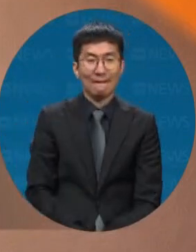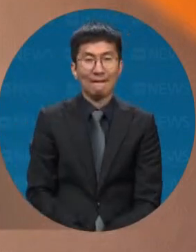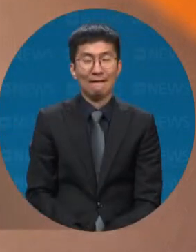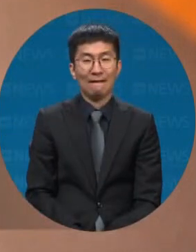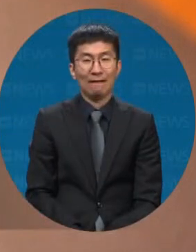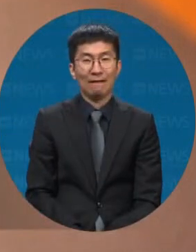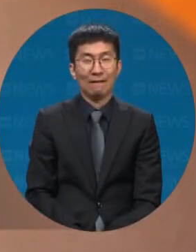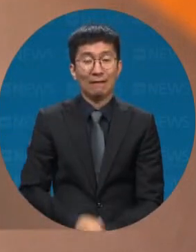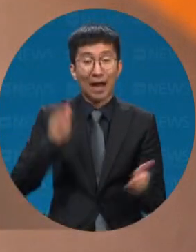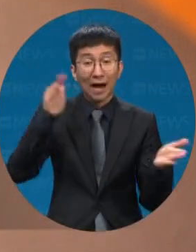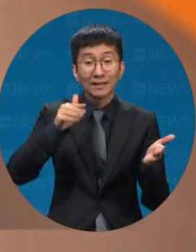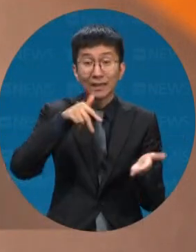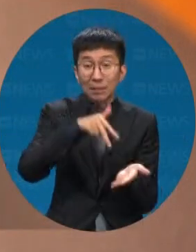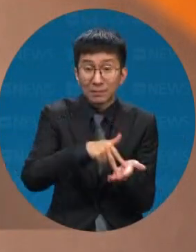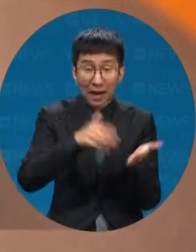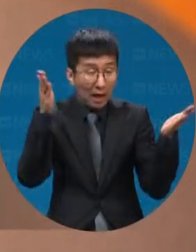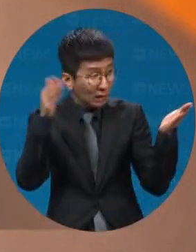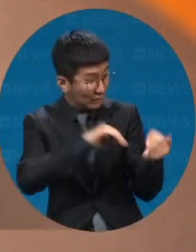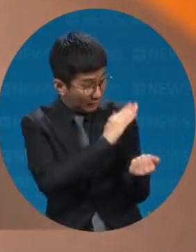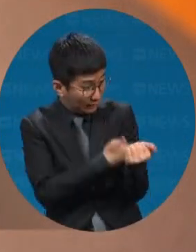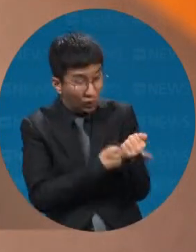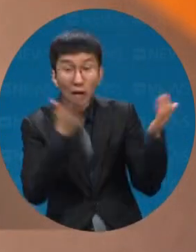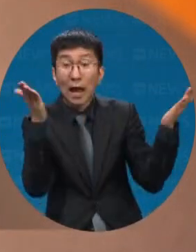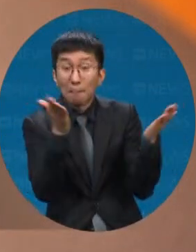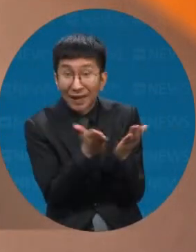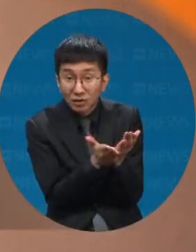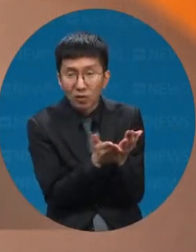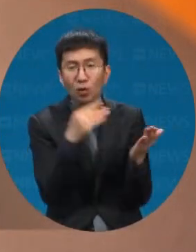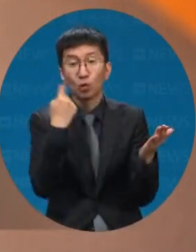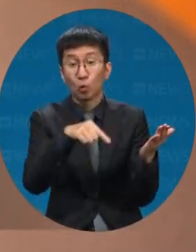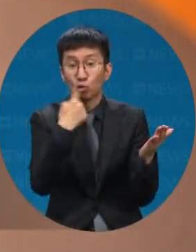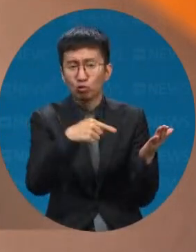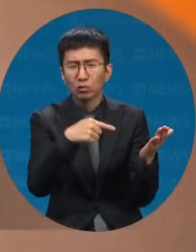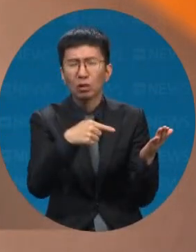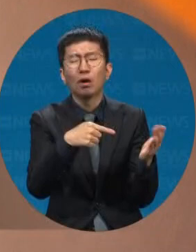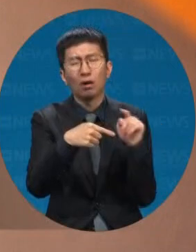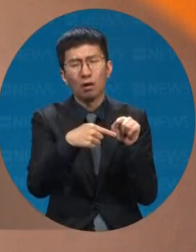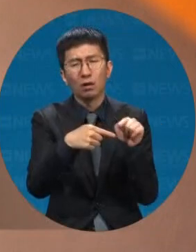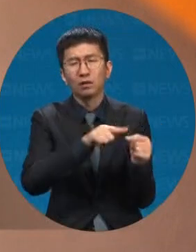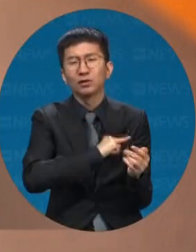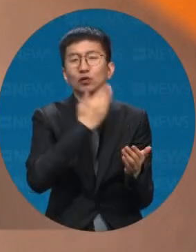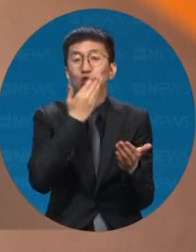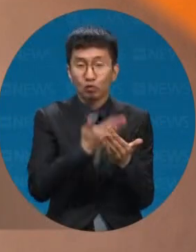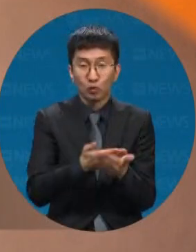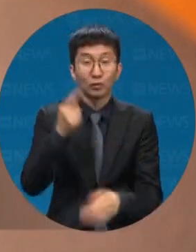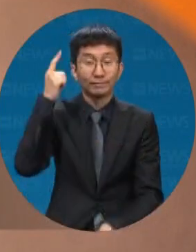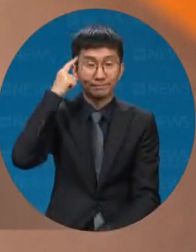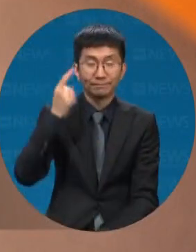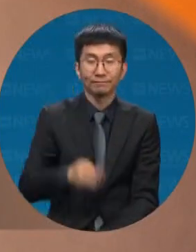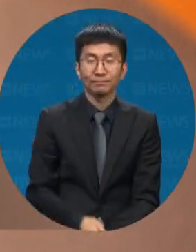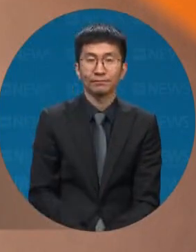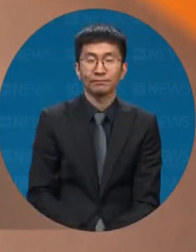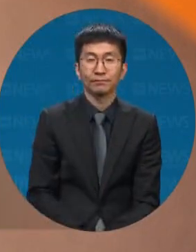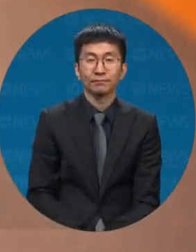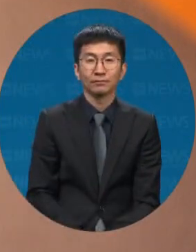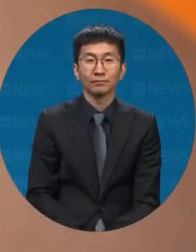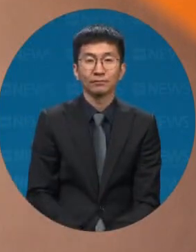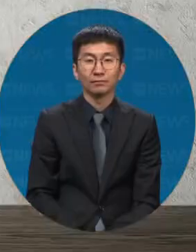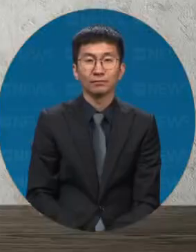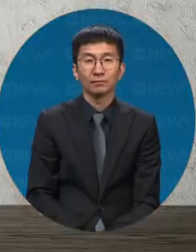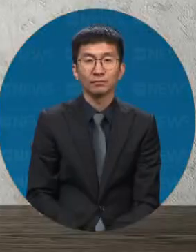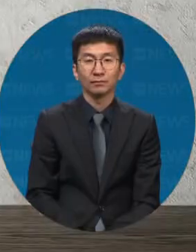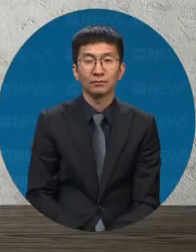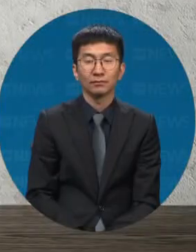아 갖고 있는 영양의 맞추어서 맞춤형 을 한다는 게 가장 중요하다고 볼 수 있겠고